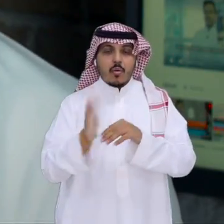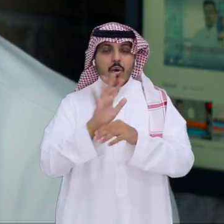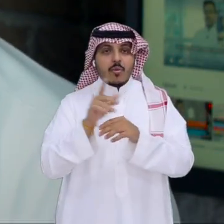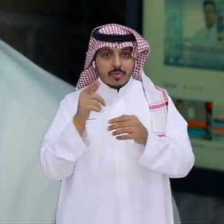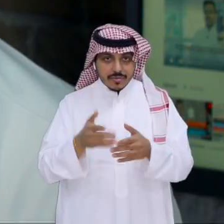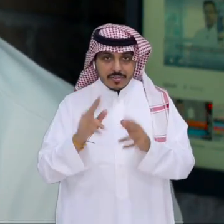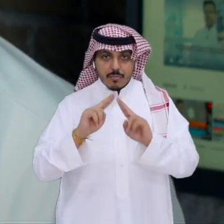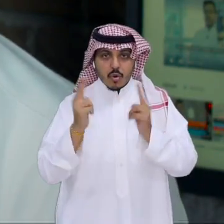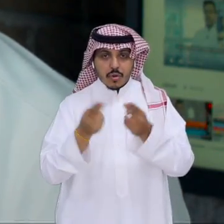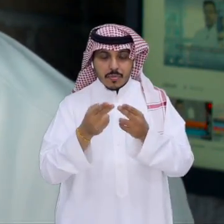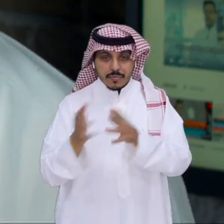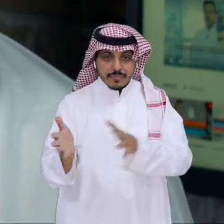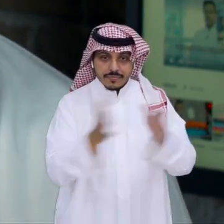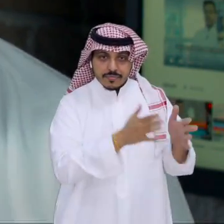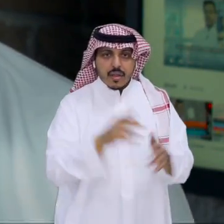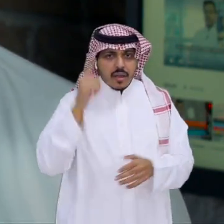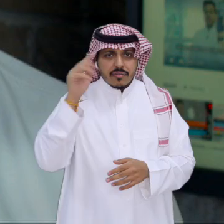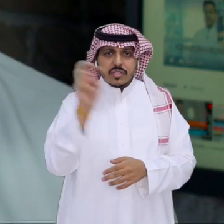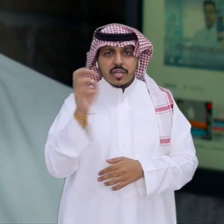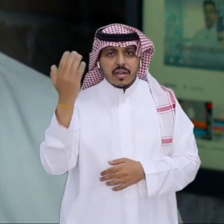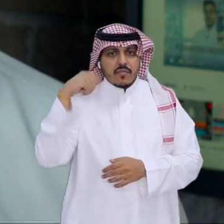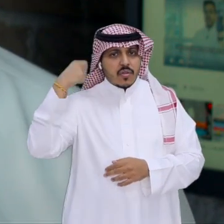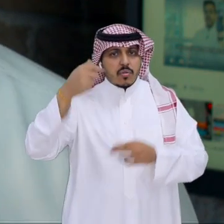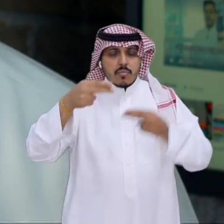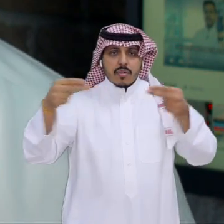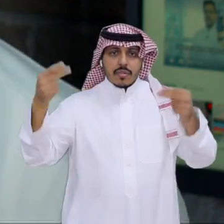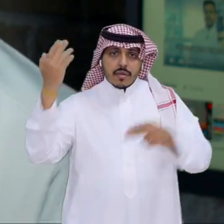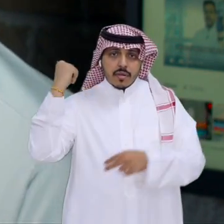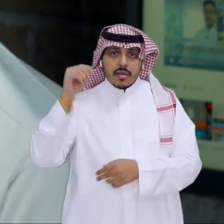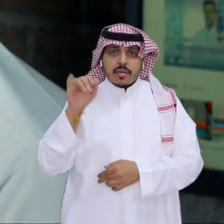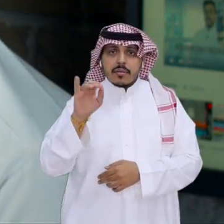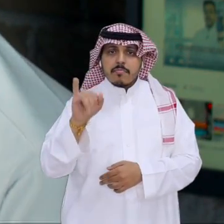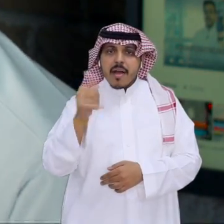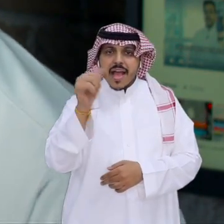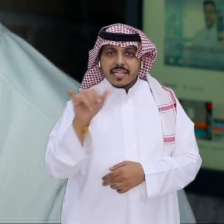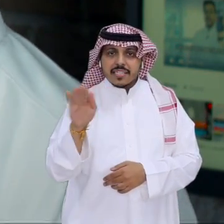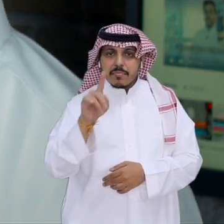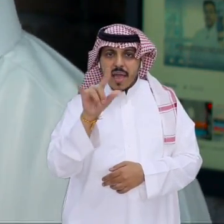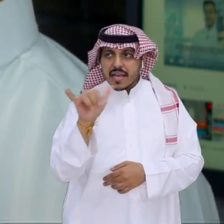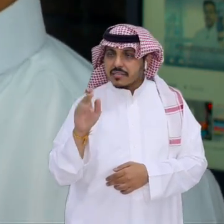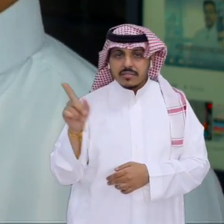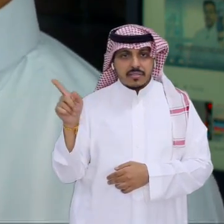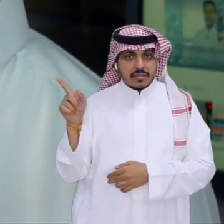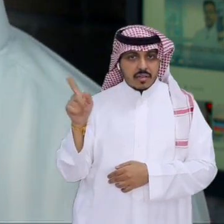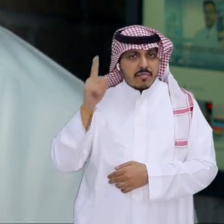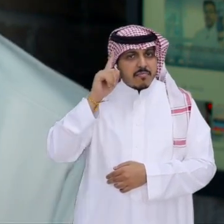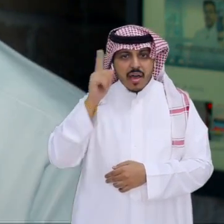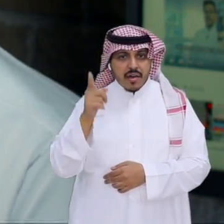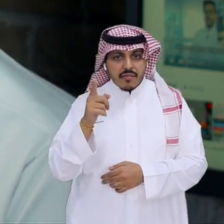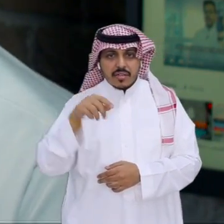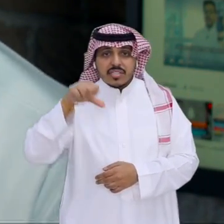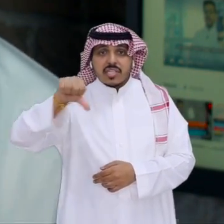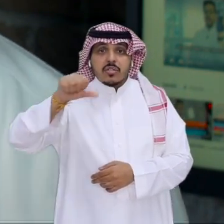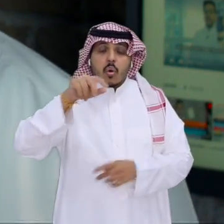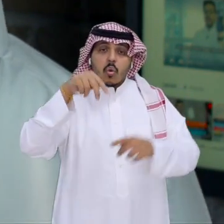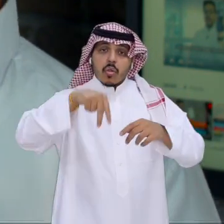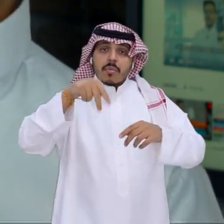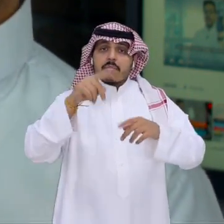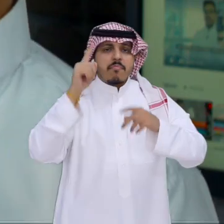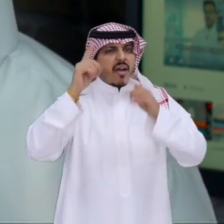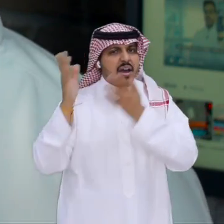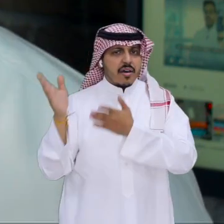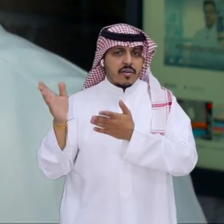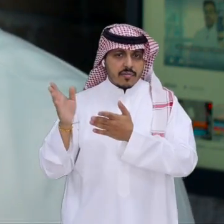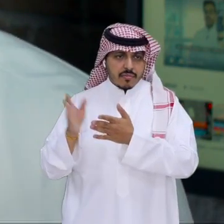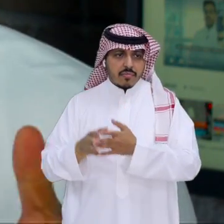الماضية سألتكم تعرف ماي سبيس و 97% لا 79% منكم قال ما أعرف ماي سبيس، إذن أنا آسف ما أتكلم على ماي سبيس مرة